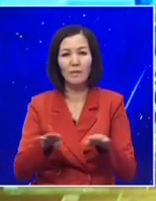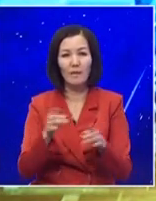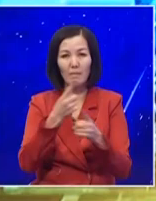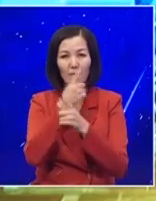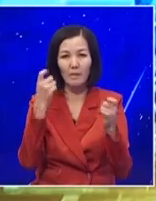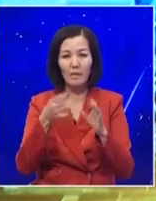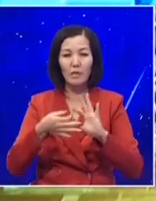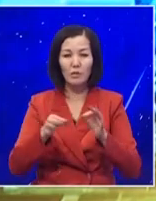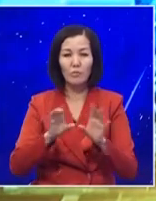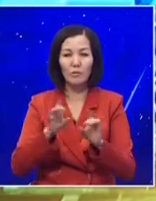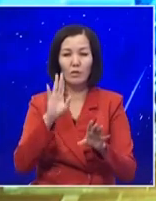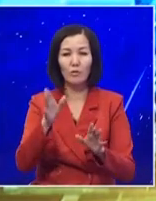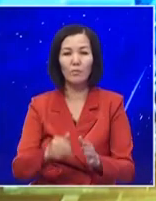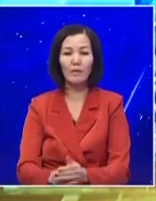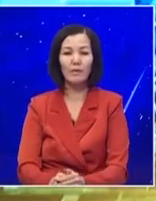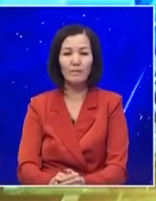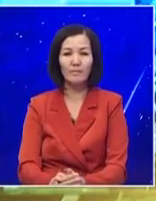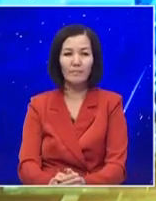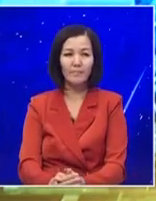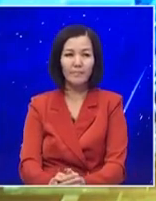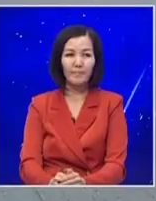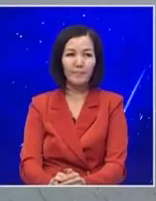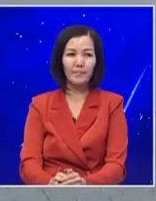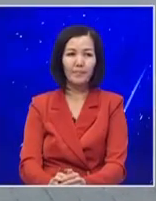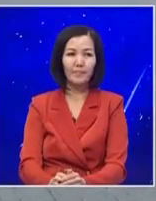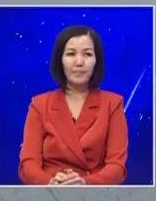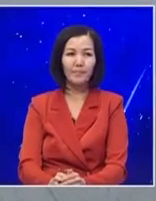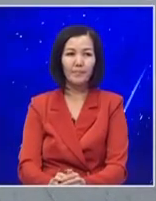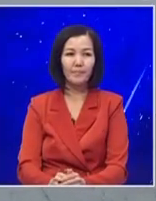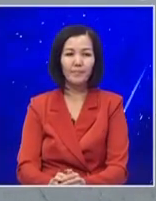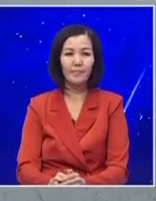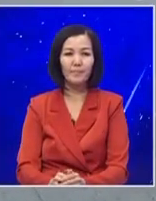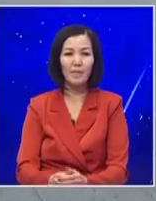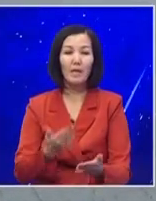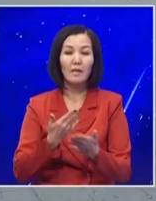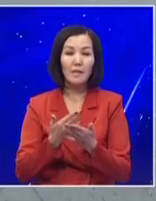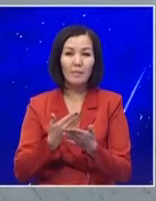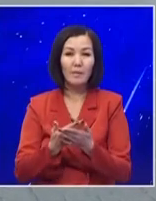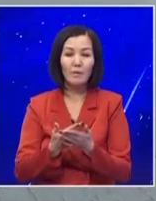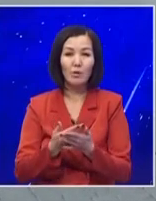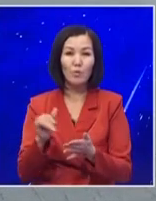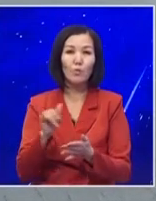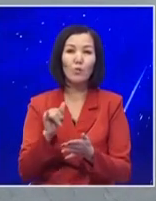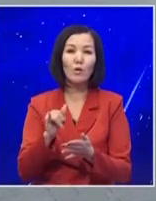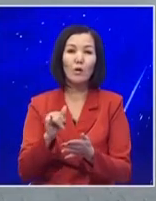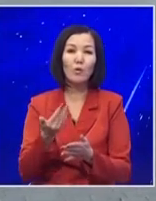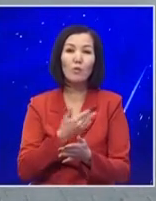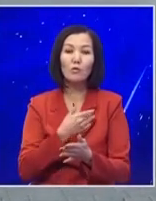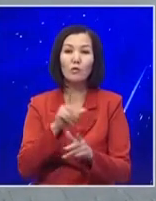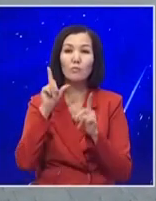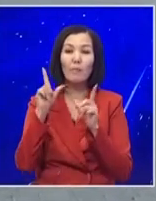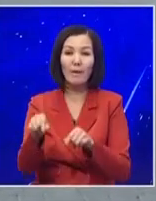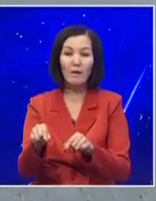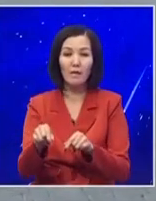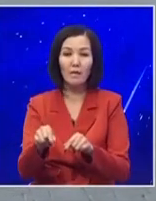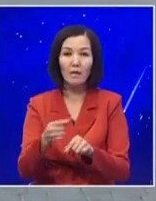оповещениям, выясняла наша съемочная группа. Когда выдвигаешься куда-то в дальний путь или, вот, например, в стаду